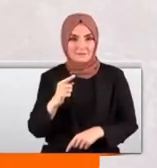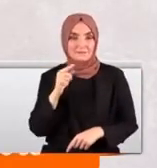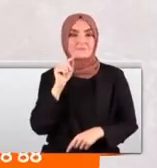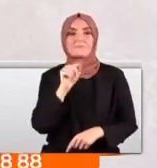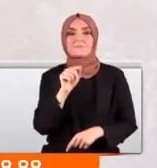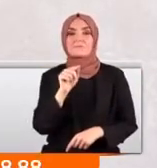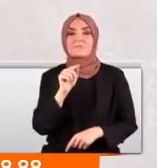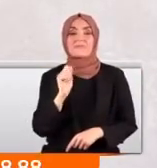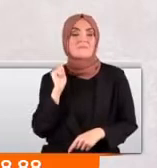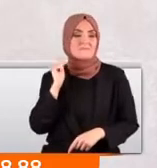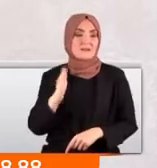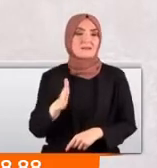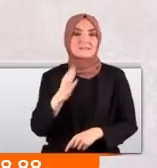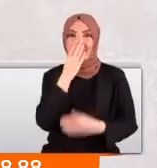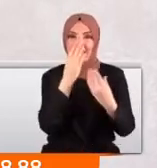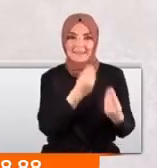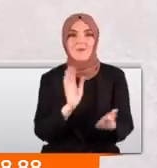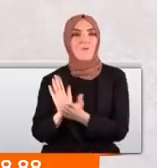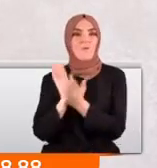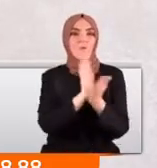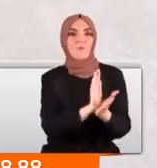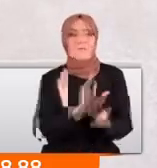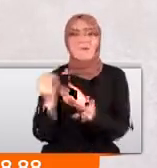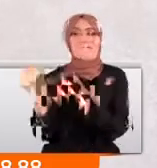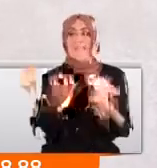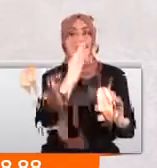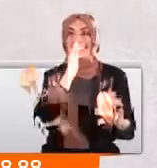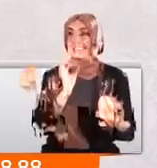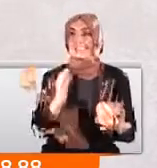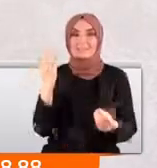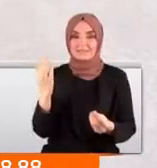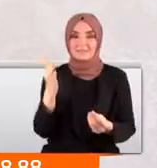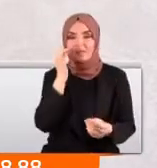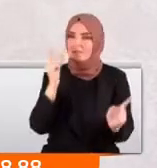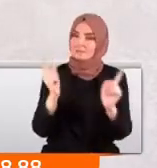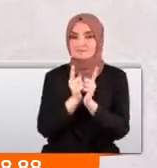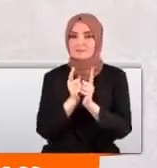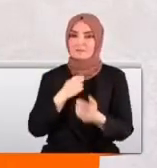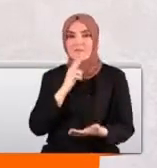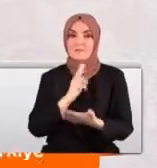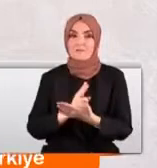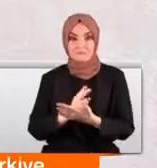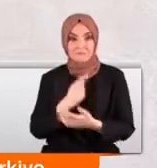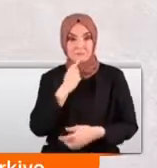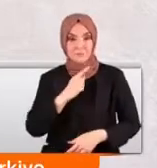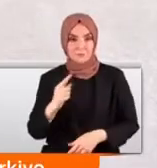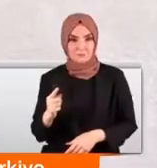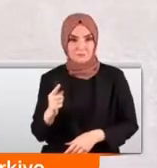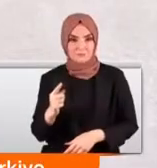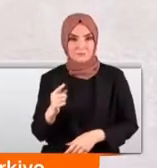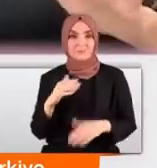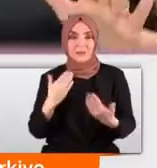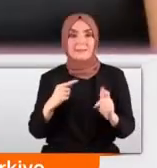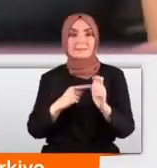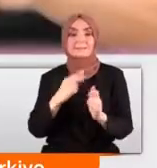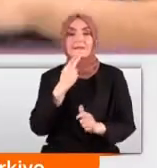ödülü, hediyeyi gönderen kişiyle siz yüz yüze görüşmeye karar veriyorsunuz. Evet. Ancak Esra Erol kendisinden yardım isteyen